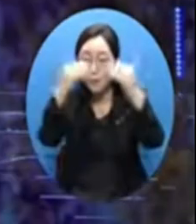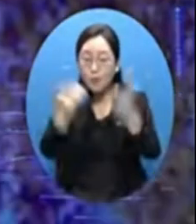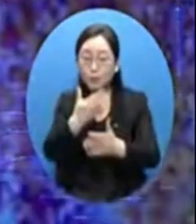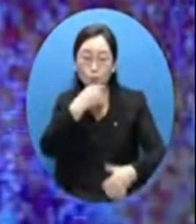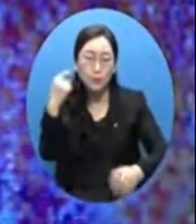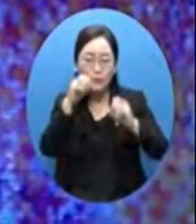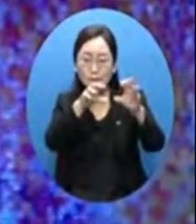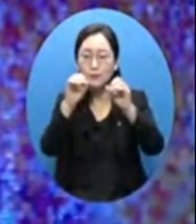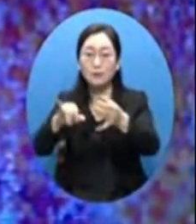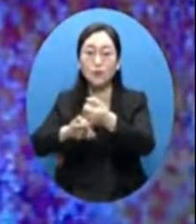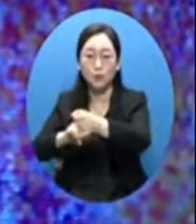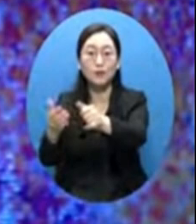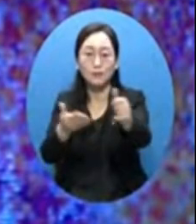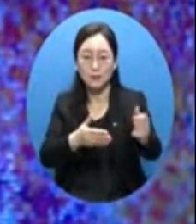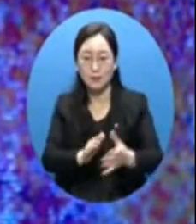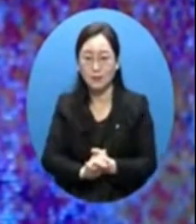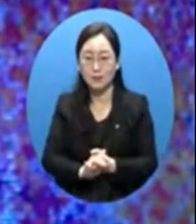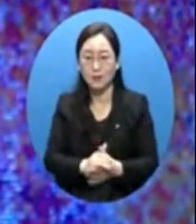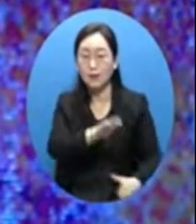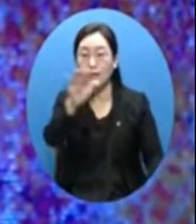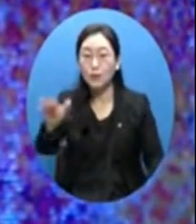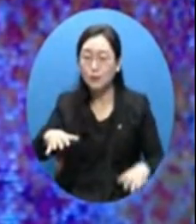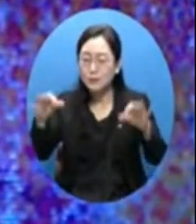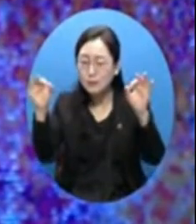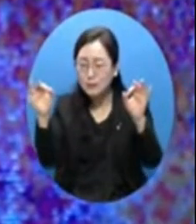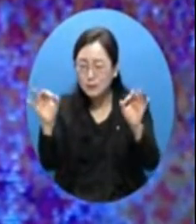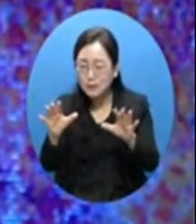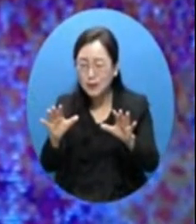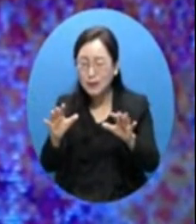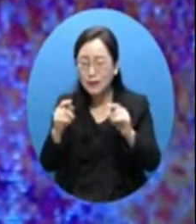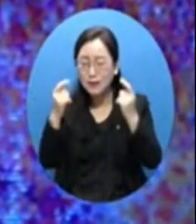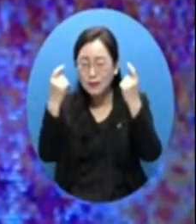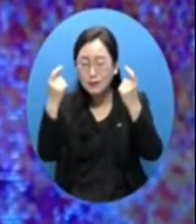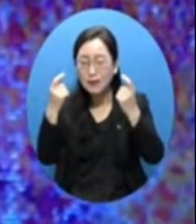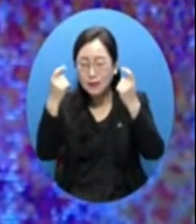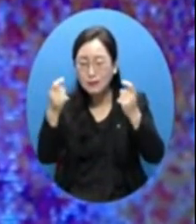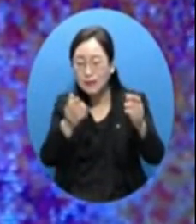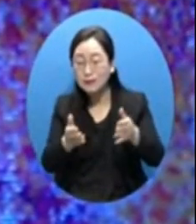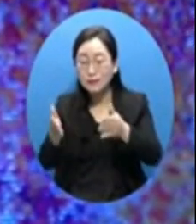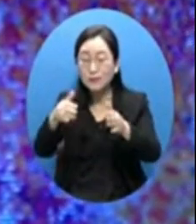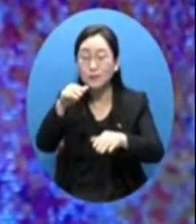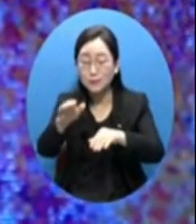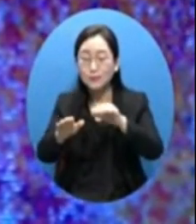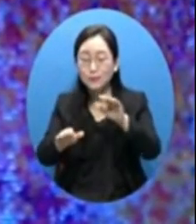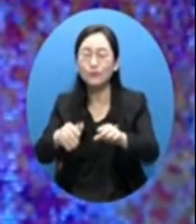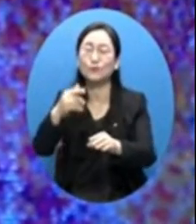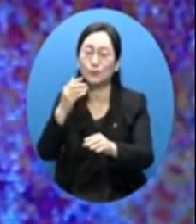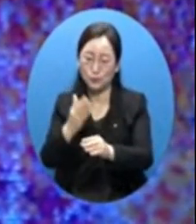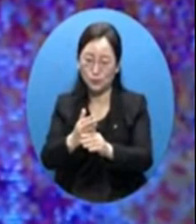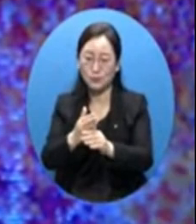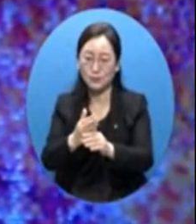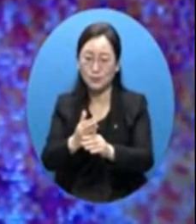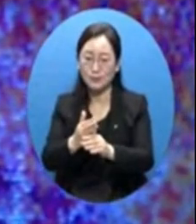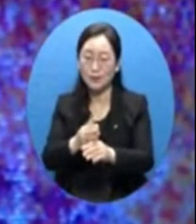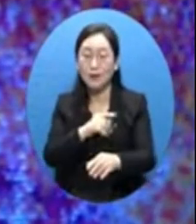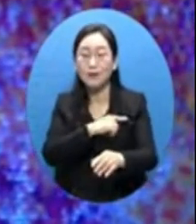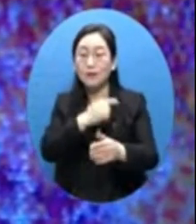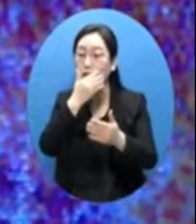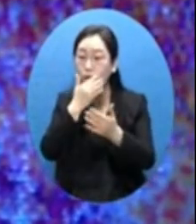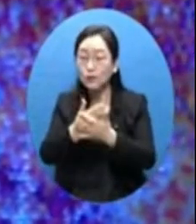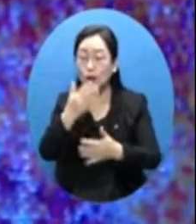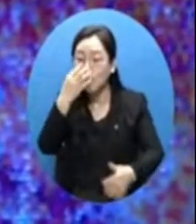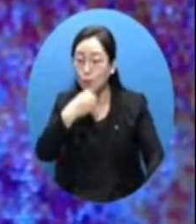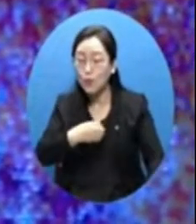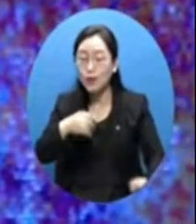증인으로 쓰임받게 되기를 바랍니다. 우린 잠시 나그네 길 인생을 지나갑니다. 나그네 길 인생을 지나갈 때 가장 우리에게